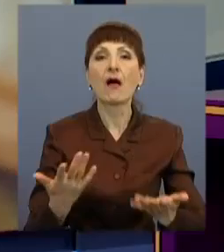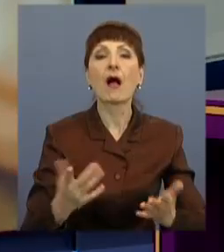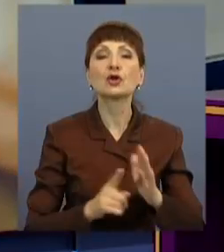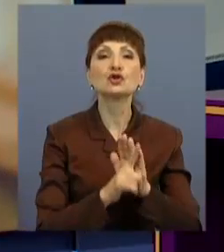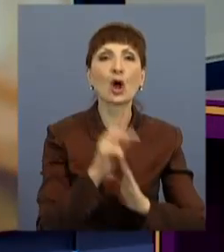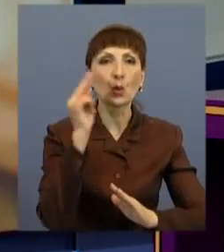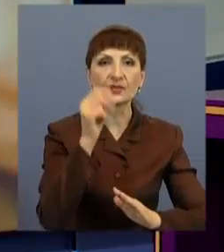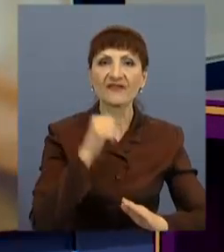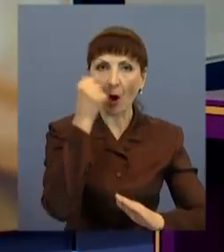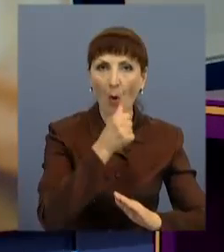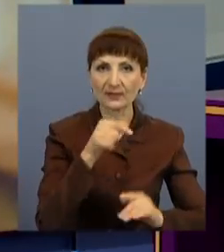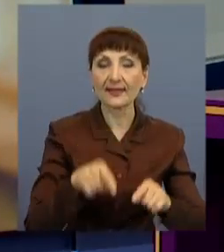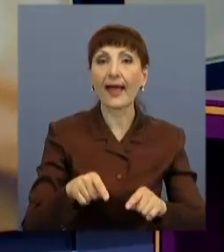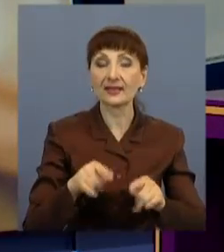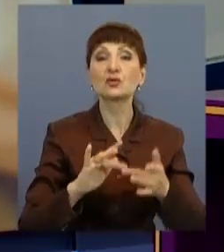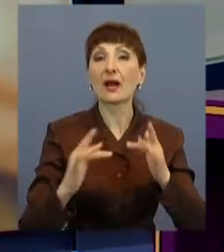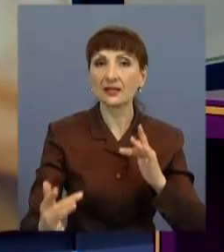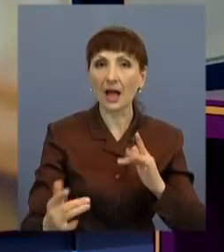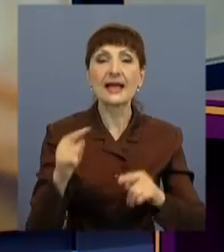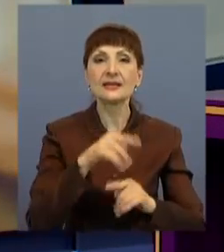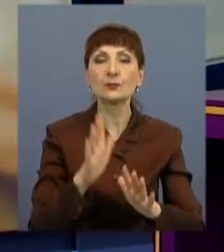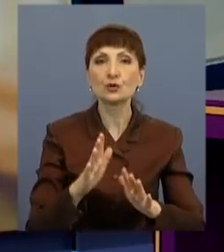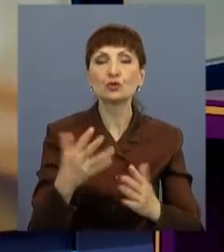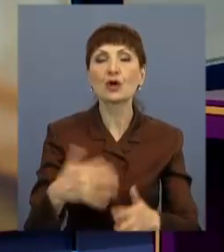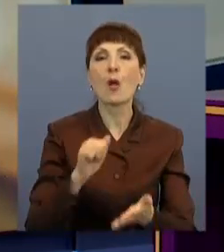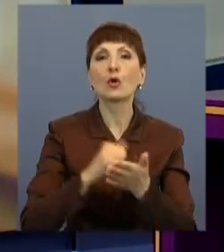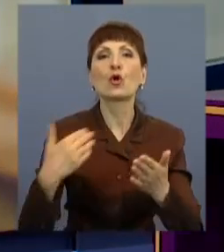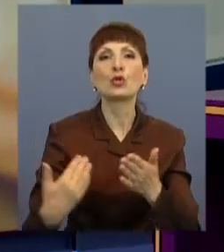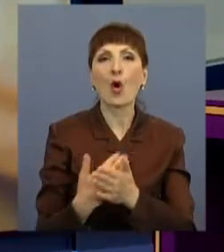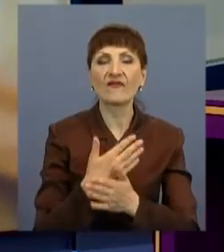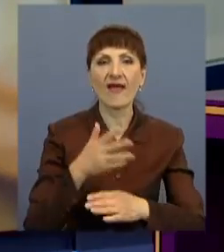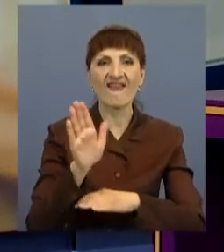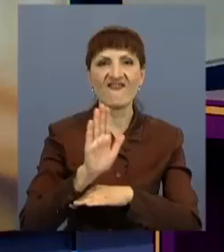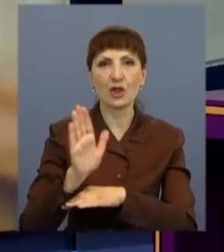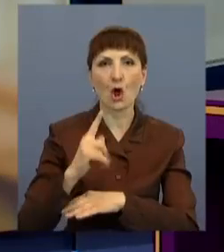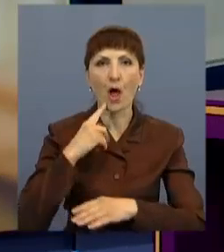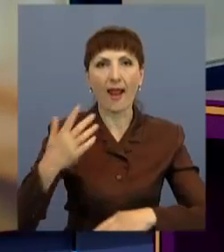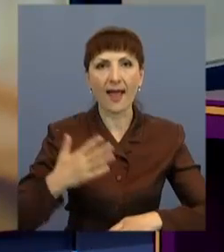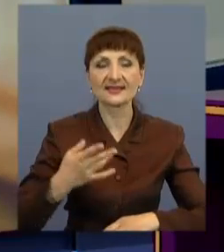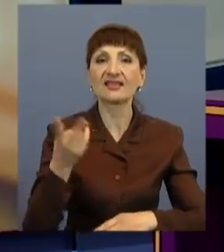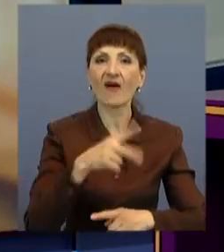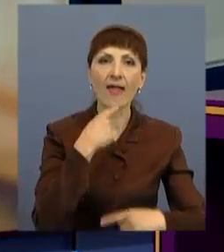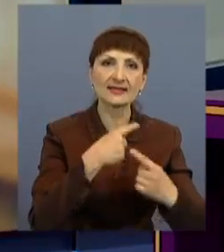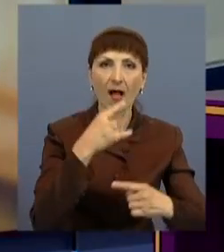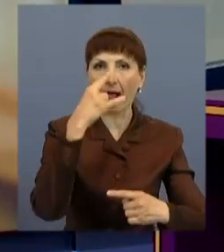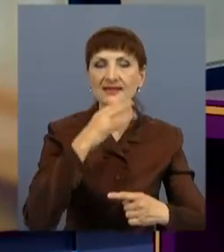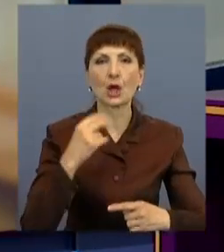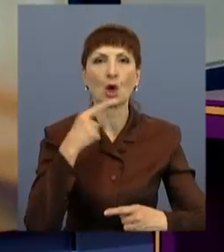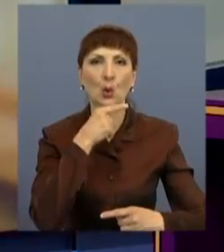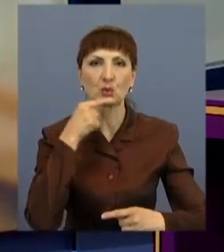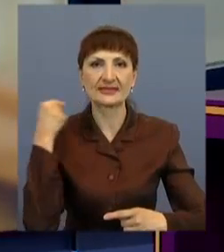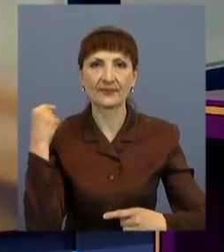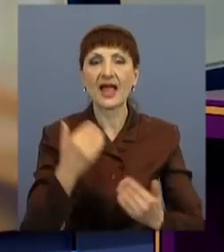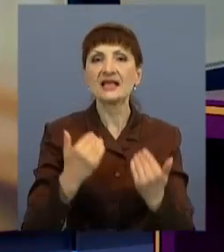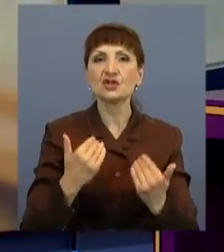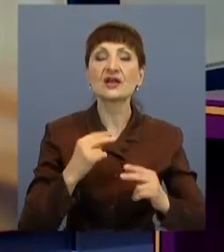началу учебного года на этом же портале к ним будут опубликованы видеолекции, причем на двух языках – казахском и русском.